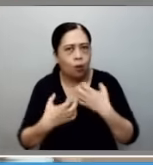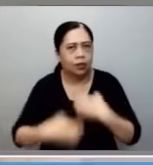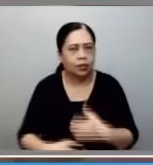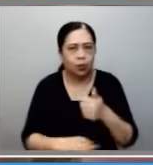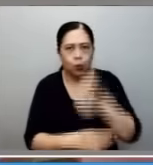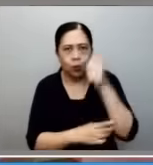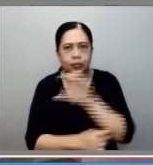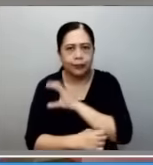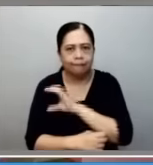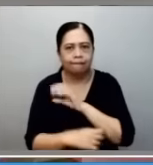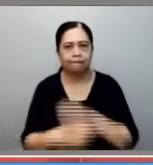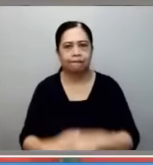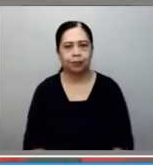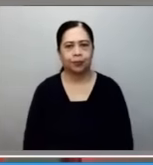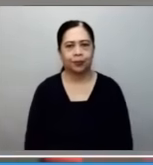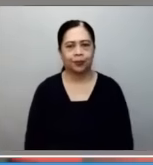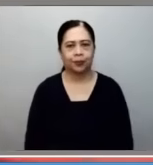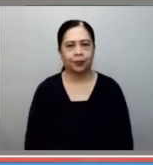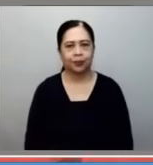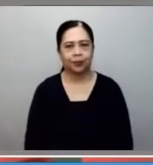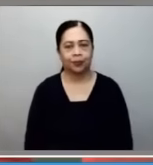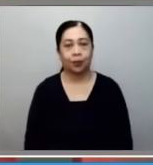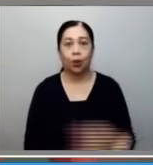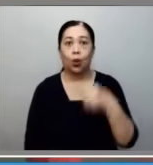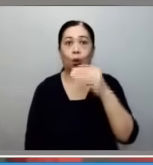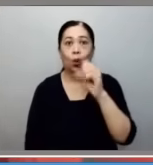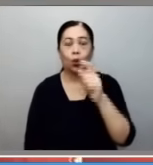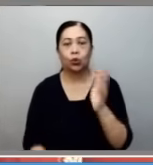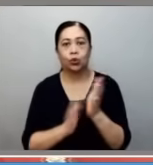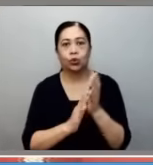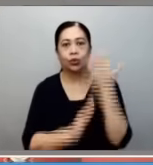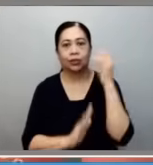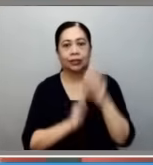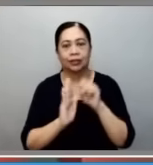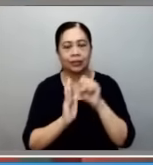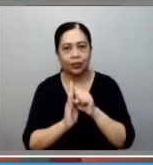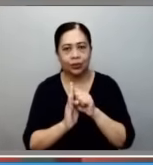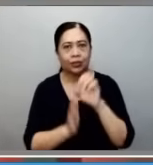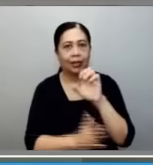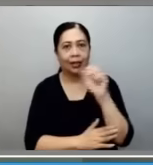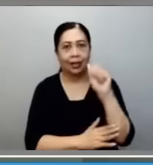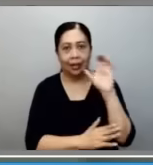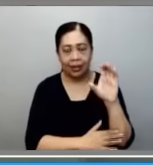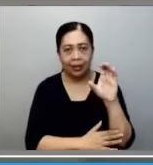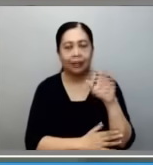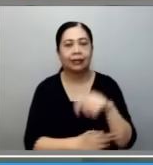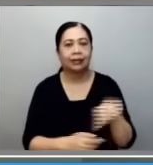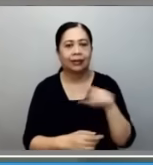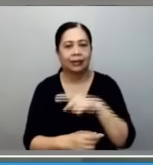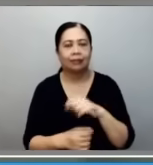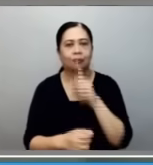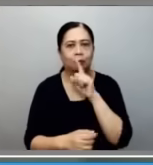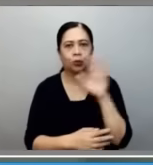minute of the game. Ang host school naman noong last season na Emilio Aguinaldo College Generals nangakong